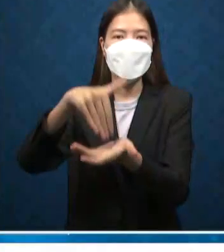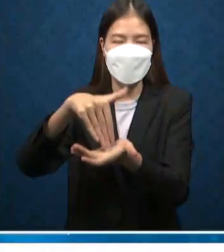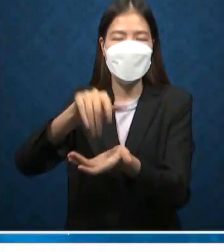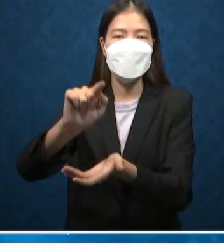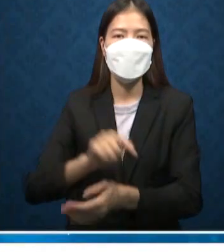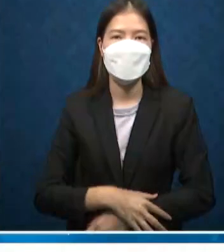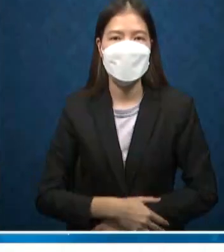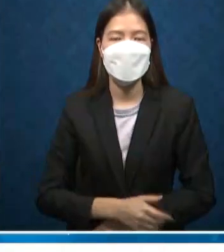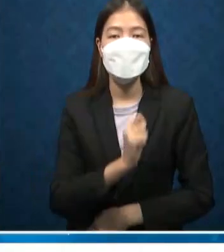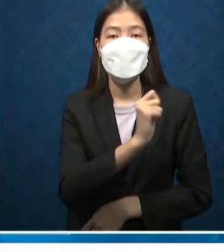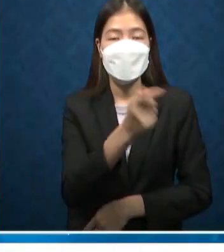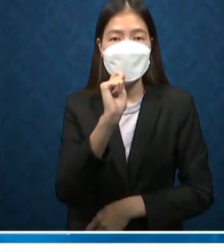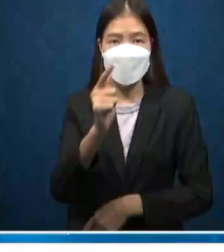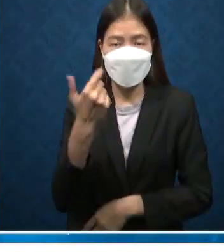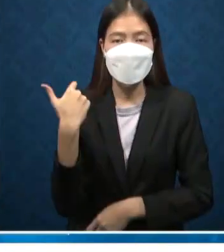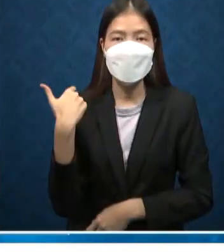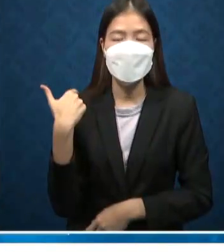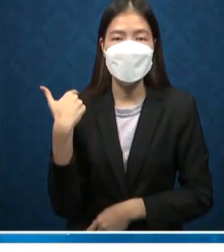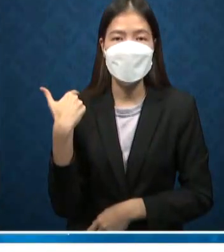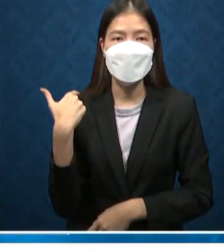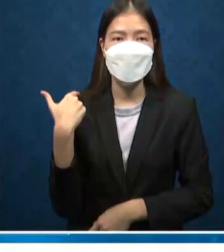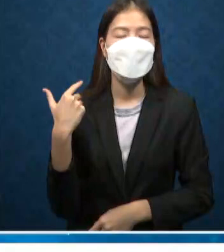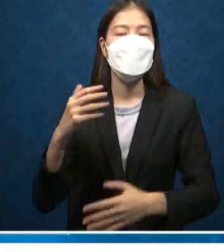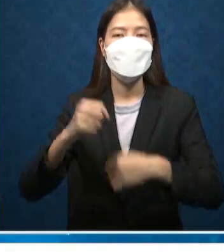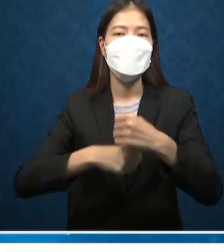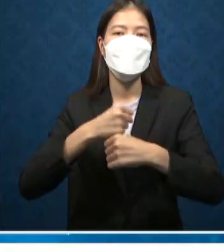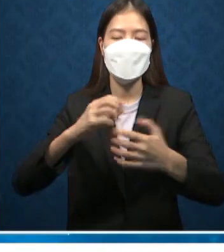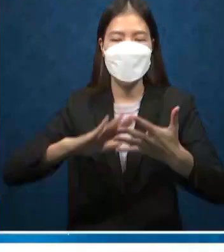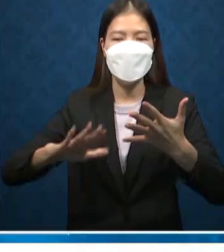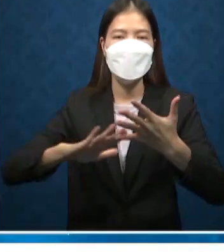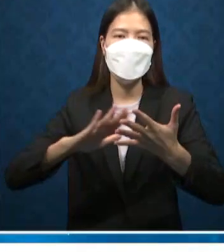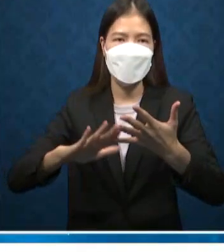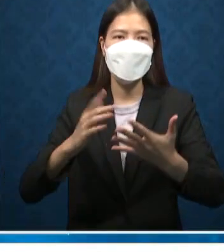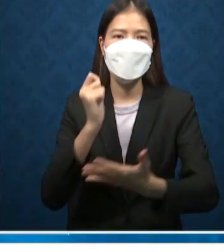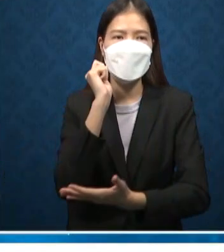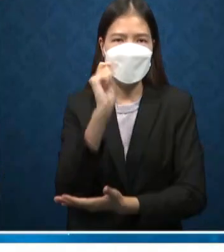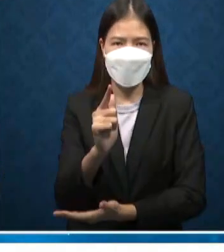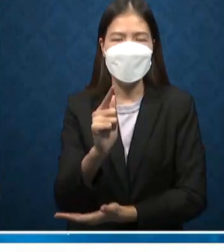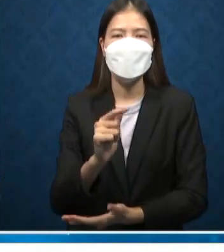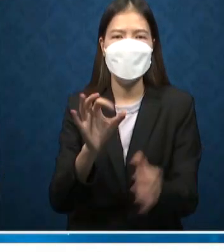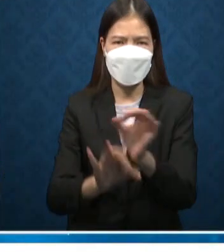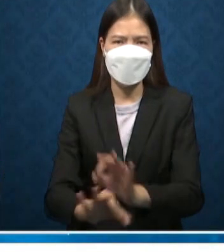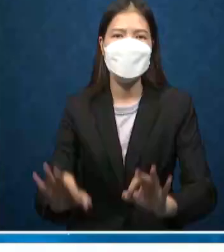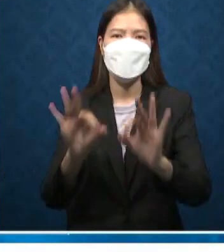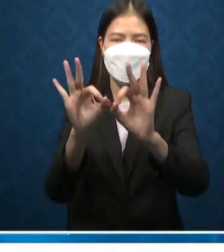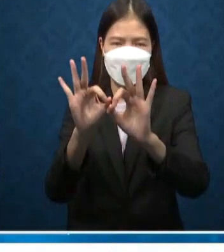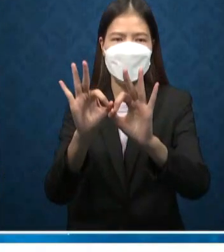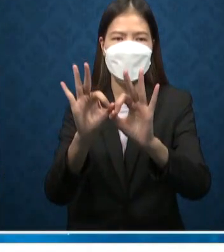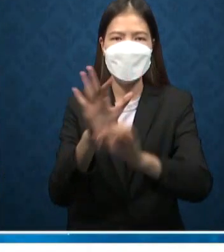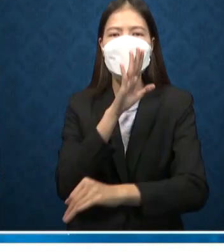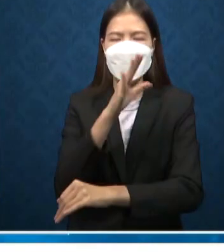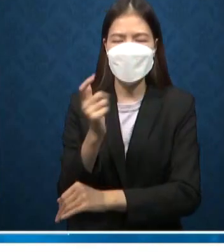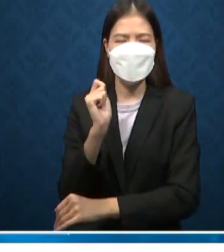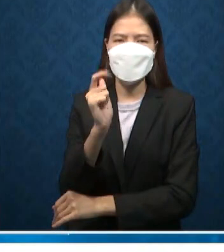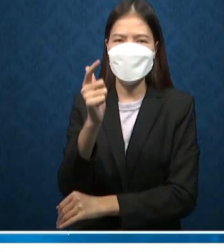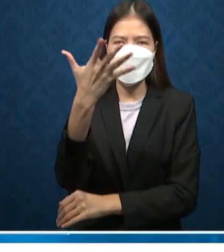โดยรายจ่ายดังกล่าวนี้เป็นรายจ่ายที่เกิดขึ้นในช่วงปลายปีงบประมาณและเป็นรายจ่ายที่สำคัญถ้าไม่จ่ายจะเกิ